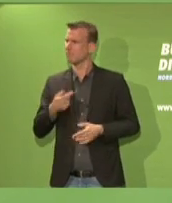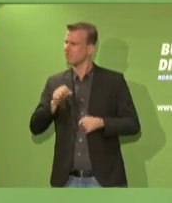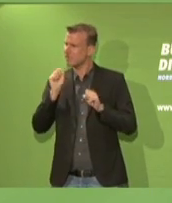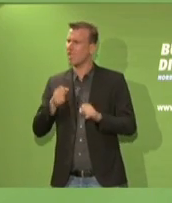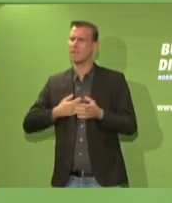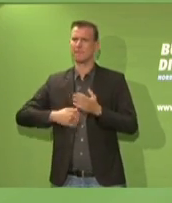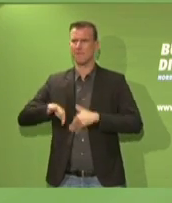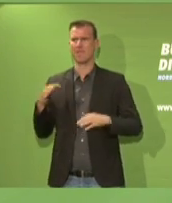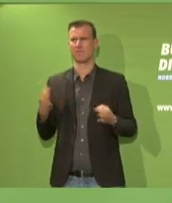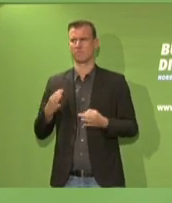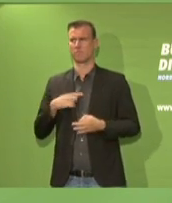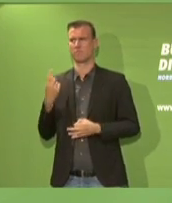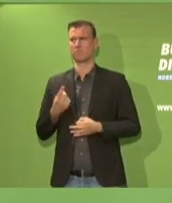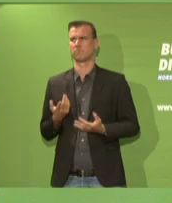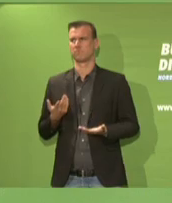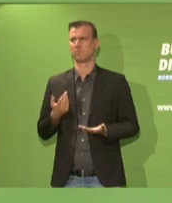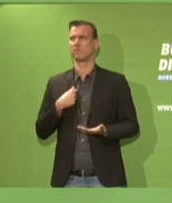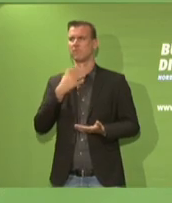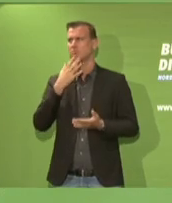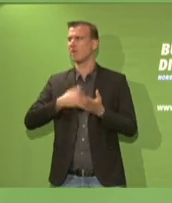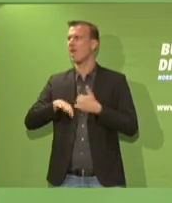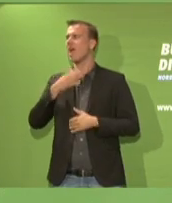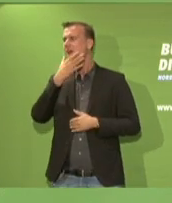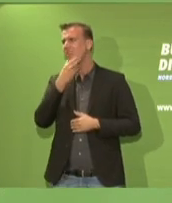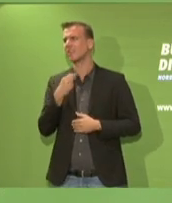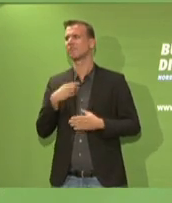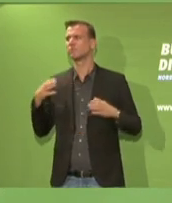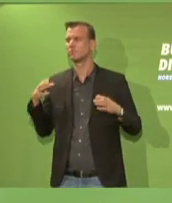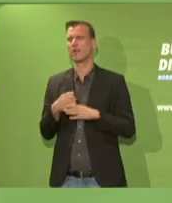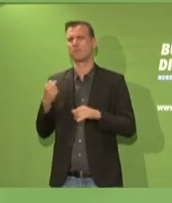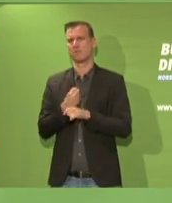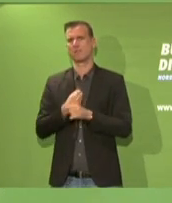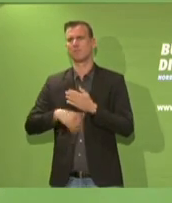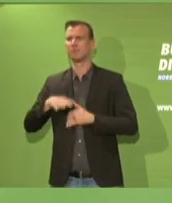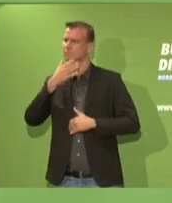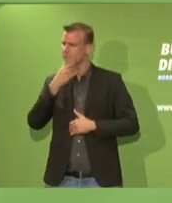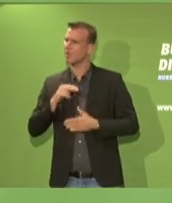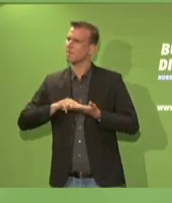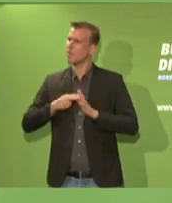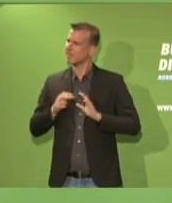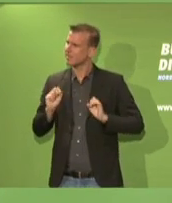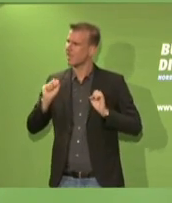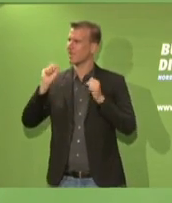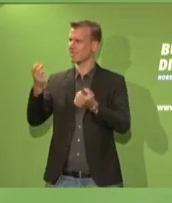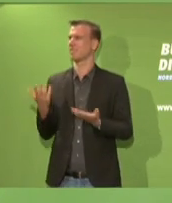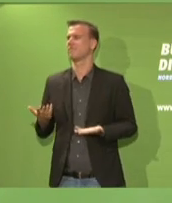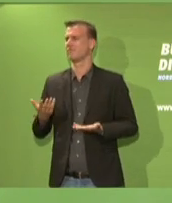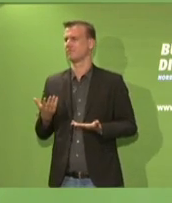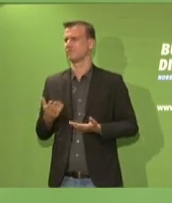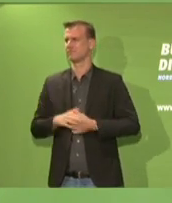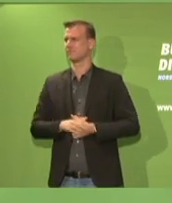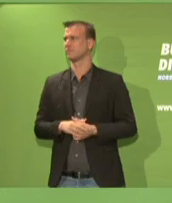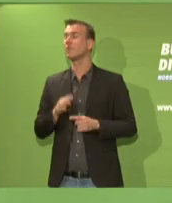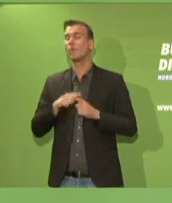Ich will, dass es attraktiv ist, bei uns mitzuarbeiten, dass es attraktiv ist, politisch aktiv zu werden. Und ich will, dass es